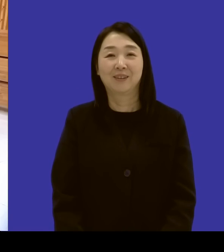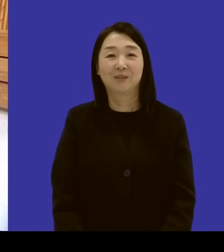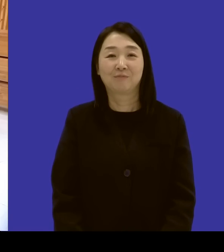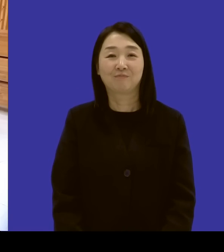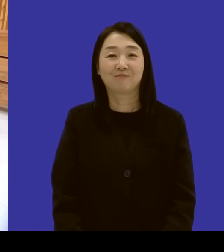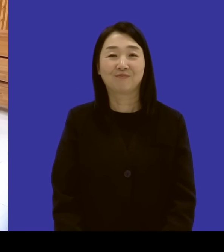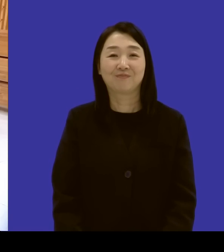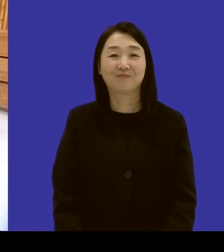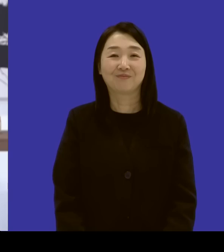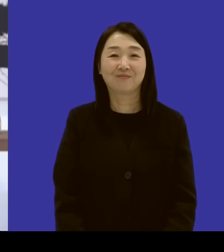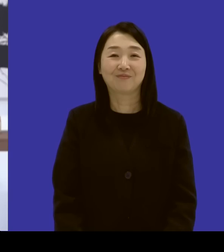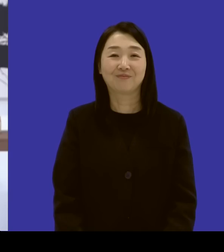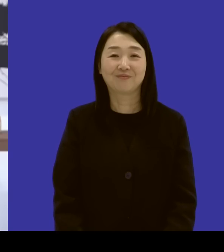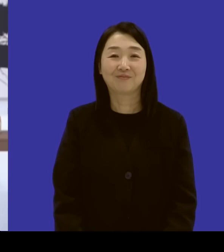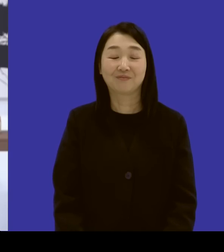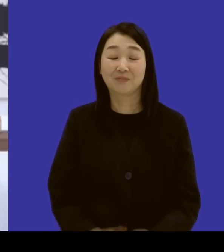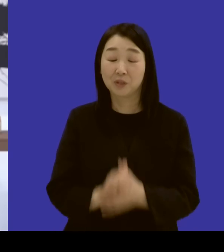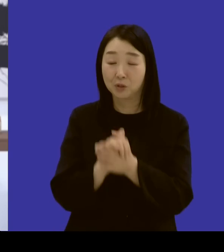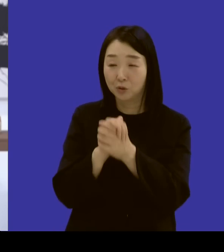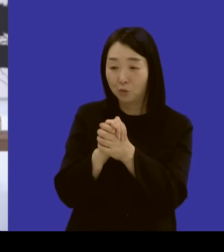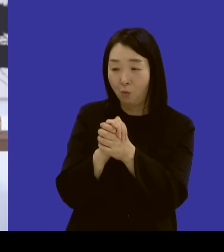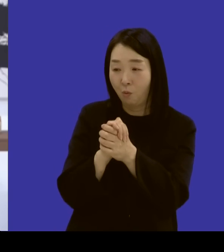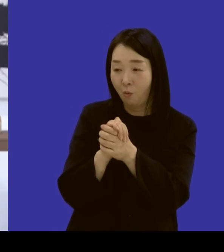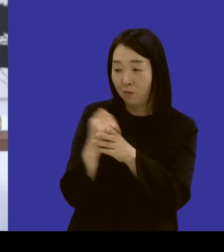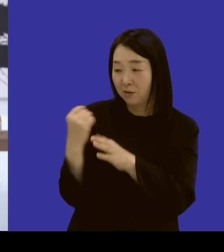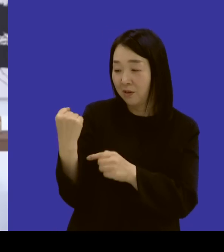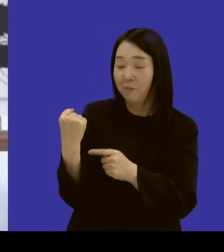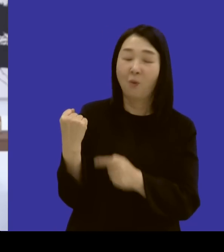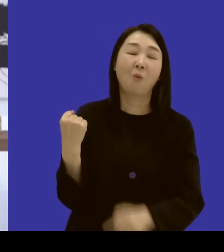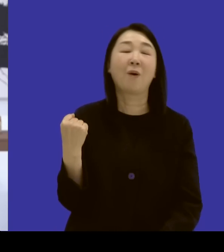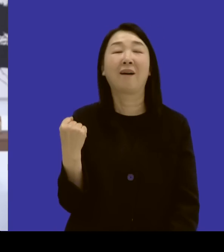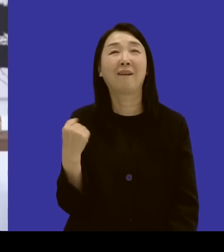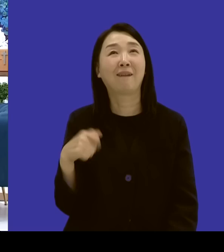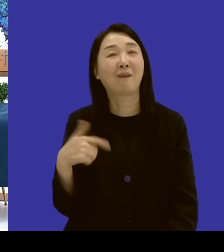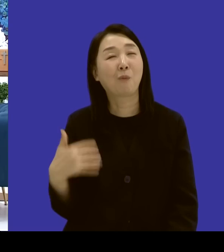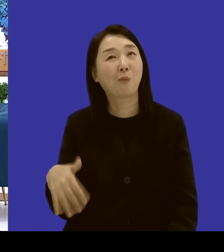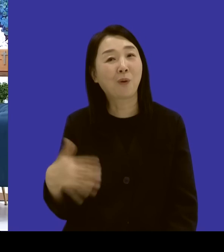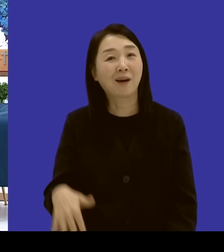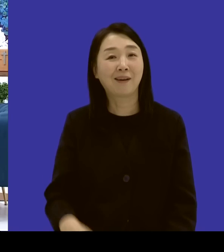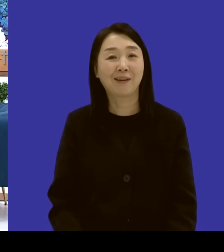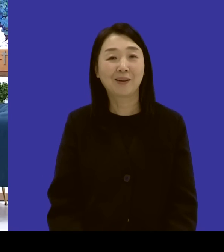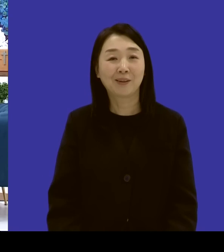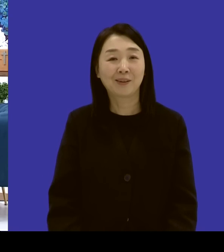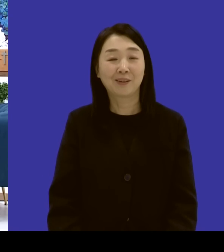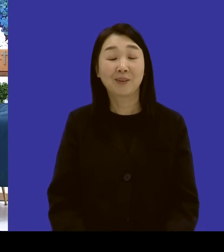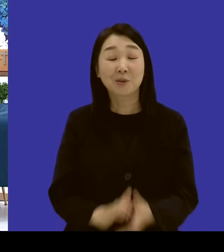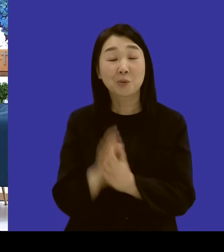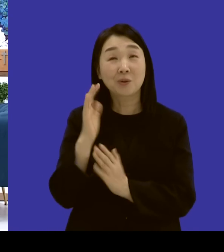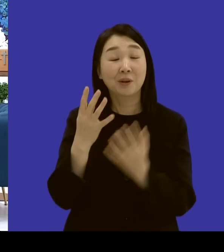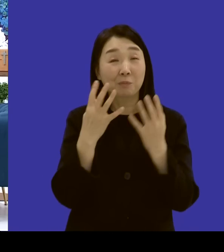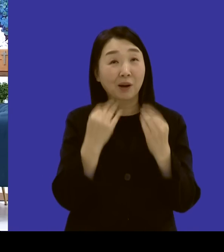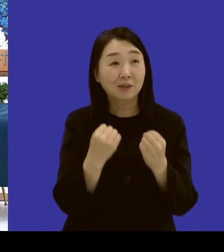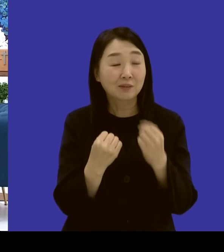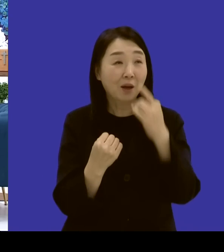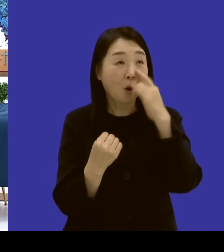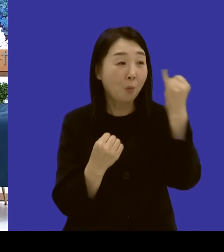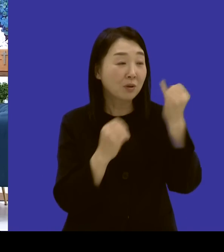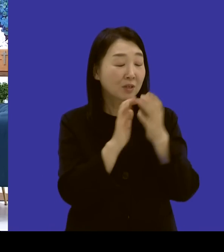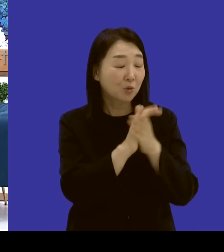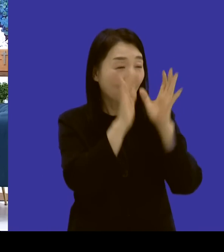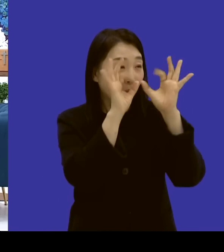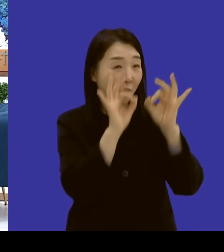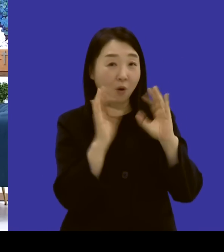그런 야, 기도의 힘. 기도 얘기 많이 하셨는데 또 아까 말씀하셨듯이 어머니 기도를 보고 어렸을